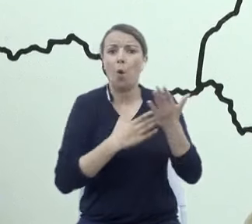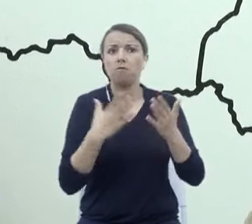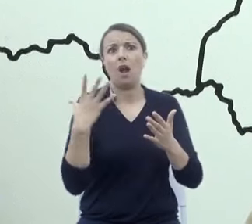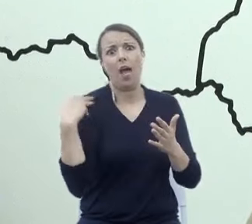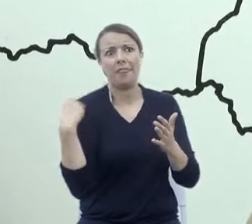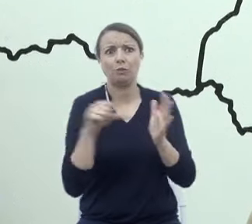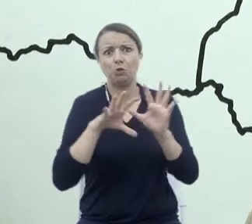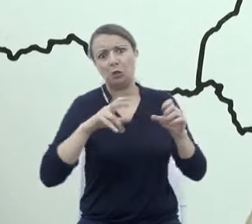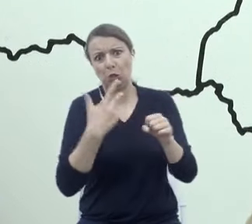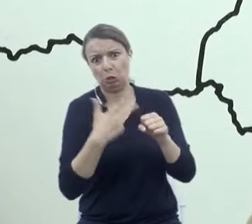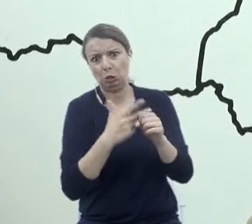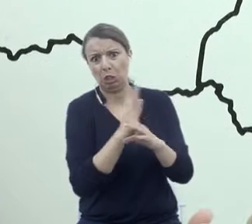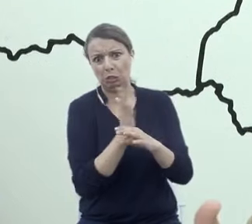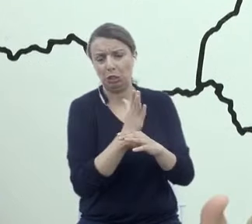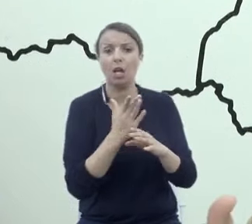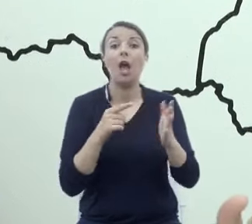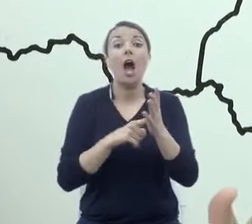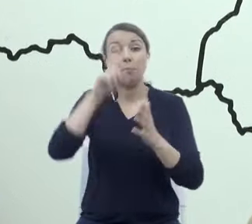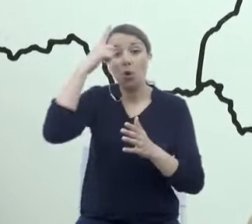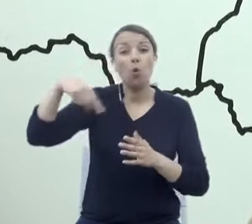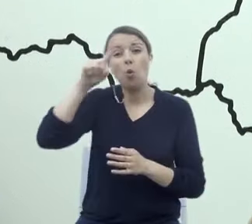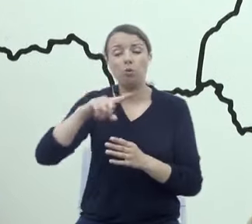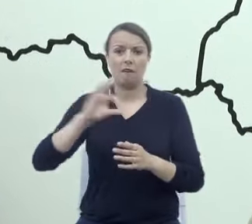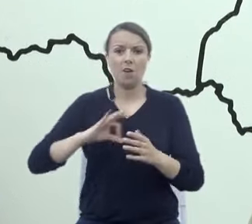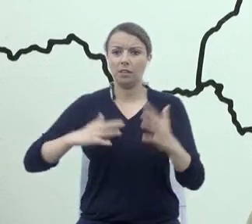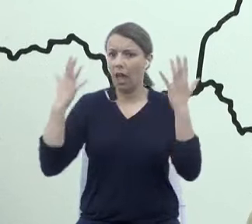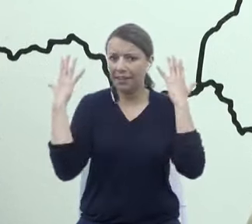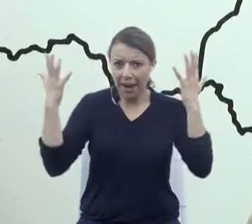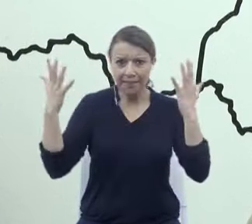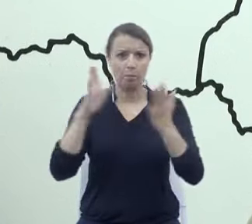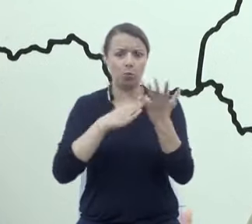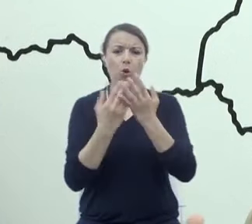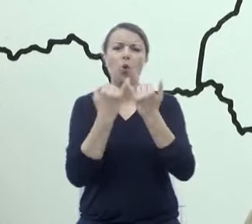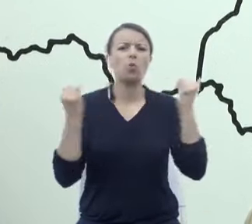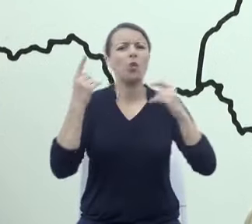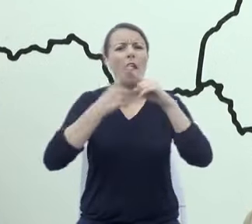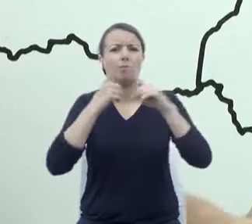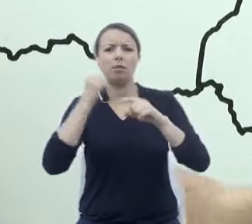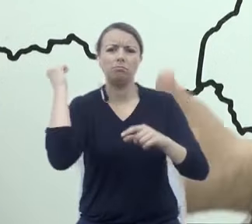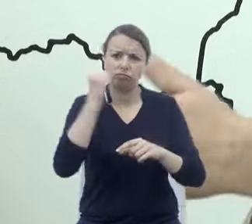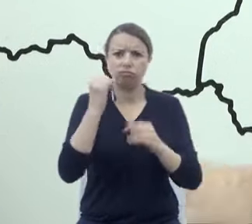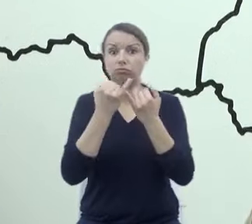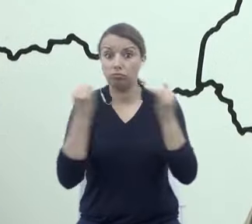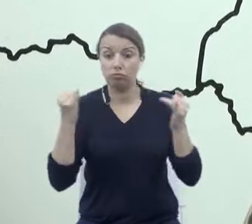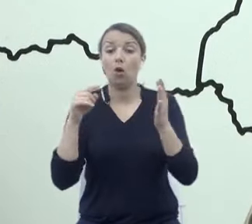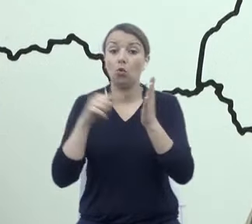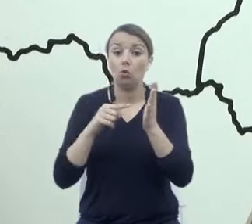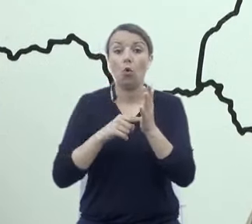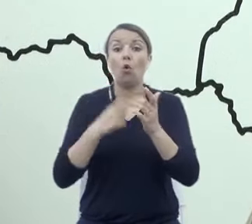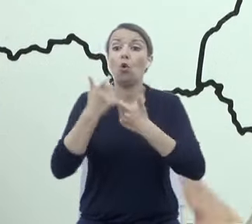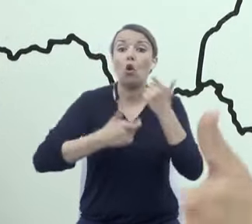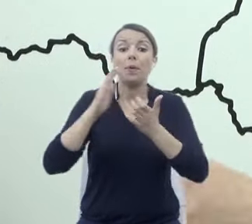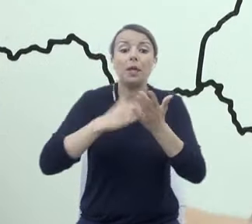aby ci ludzie gołymi rękami czy jakimiś drobnymi narzędziami usuwali